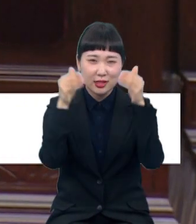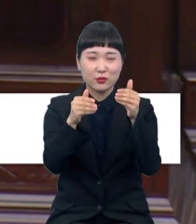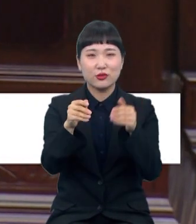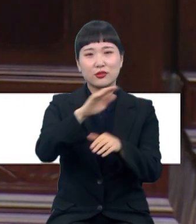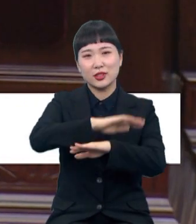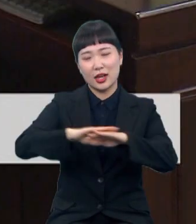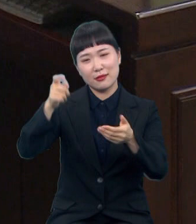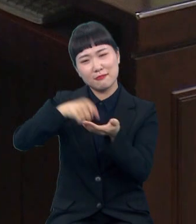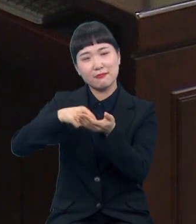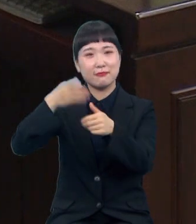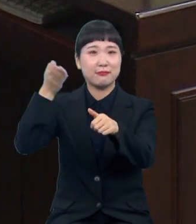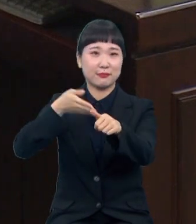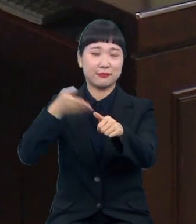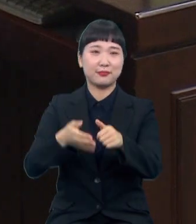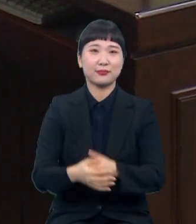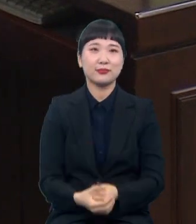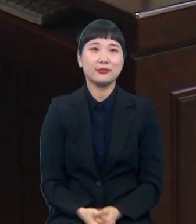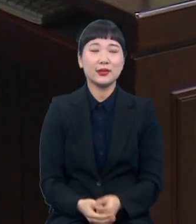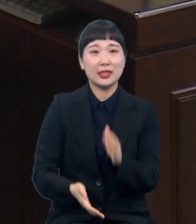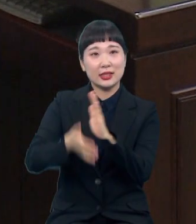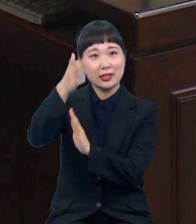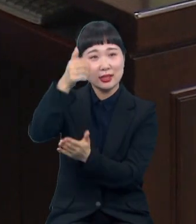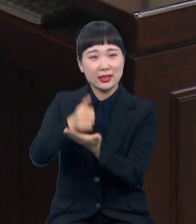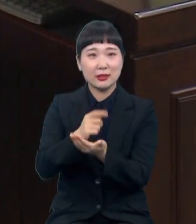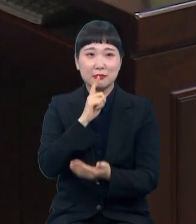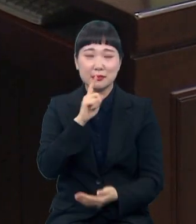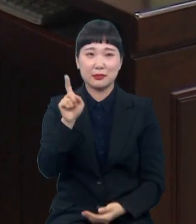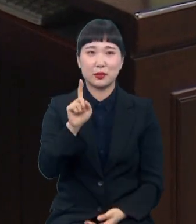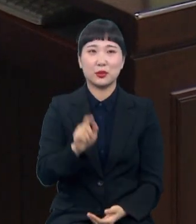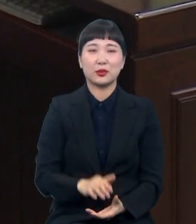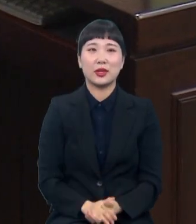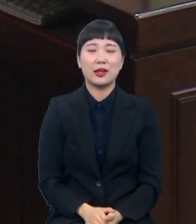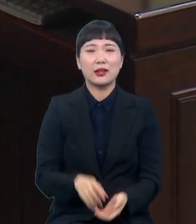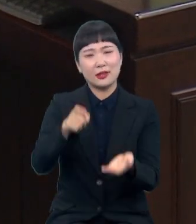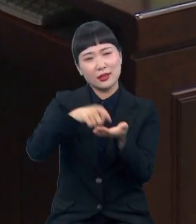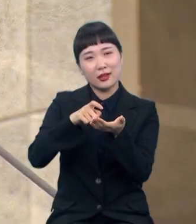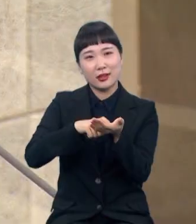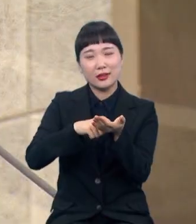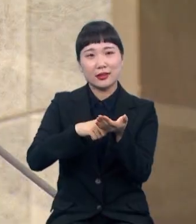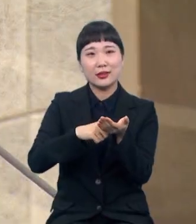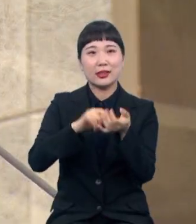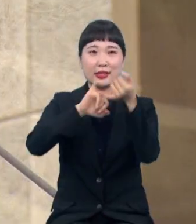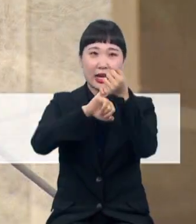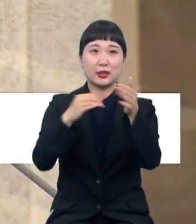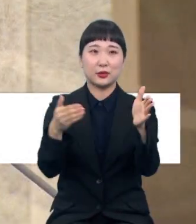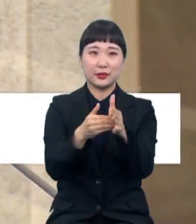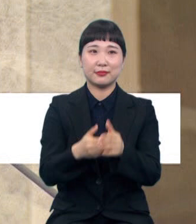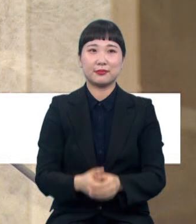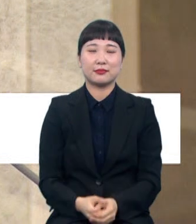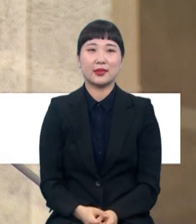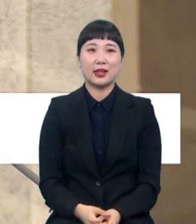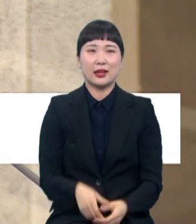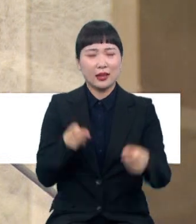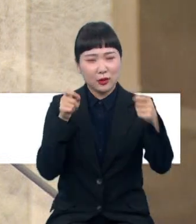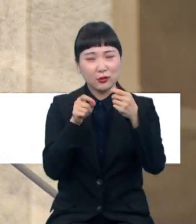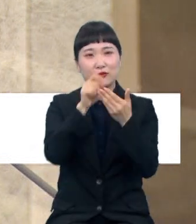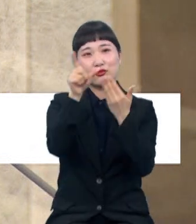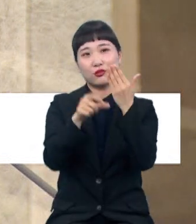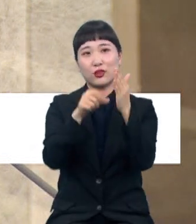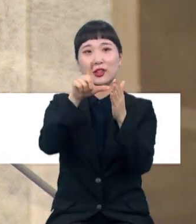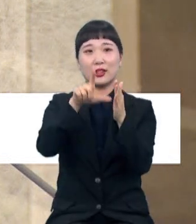추진한다고 생각을 합니다. 강남춘 인천시장은 조속 추진을 약속했습니다. 금년 9월에는 확실히